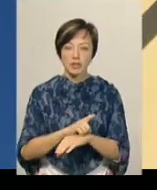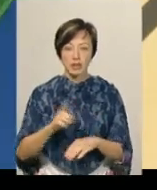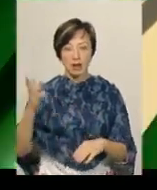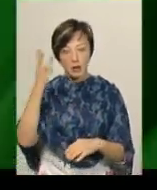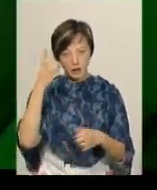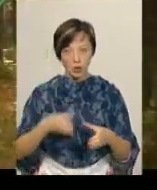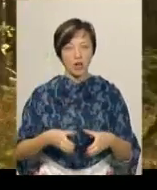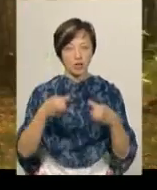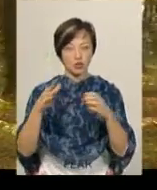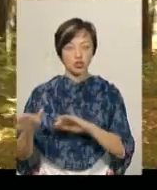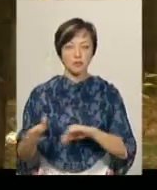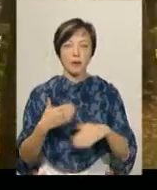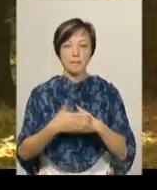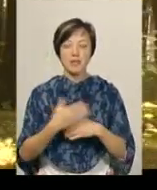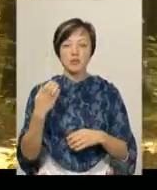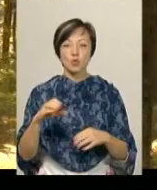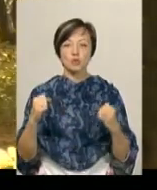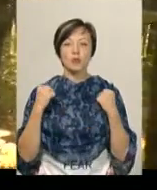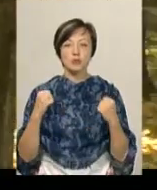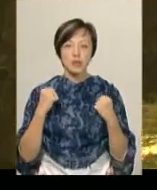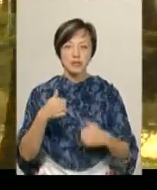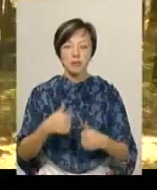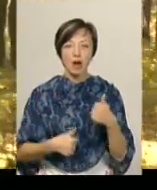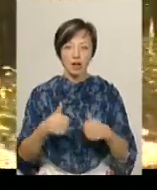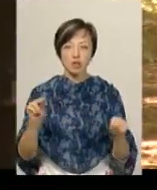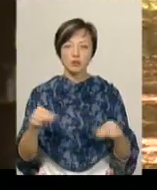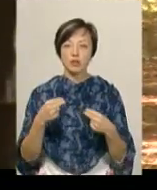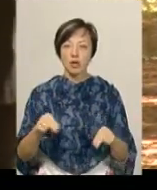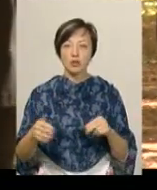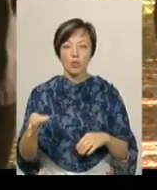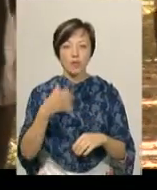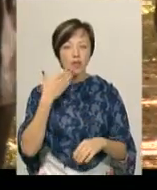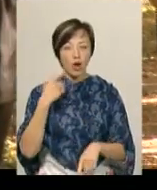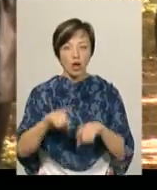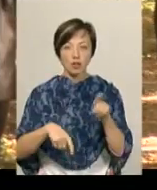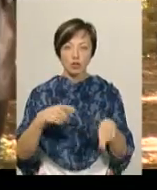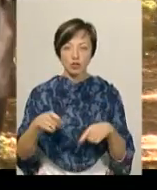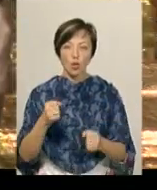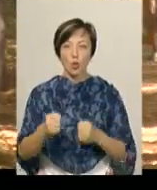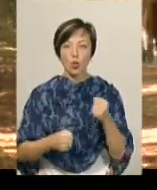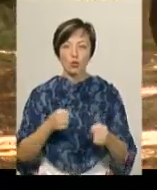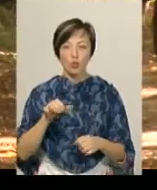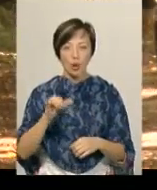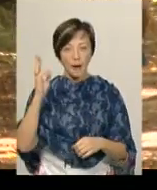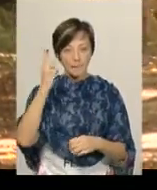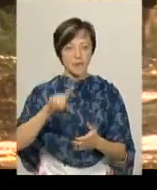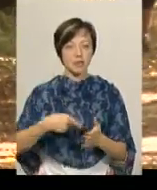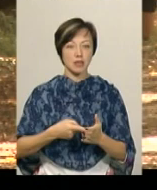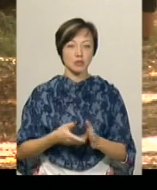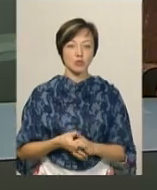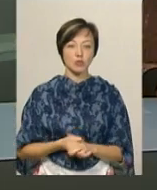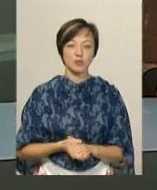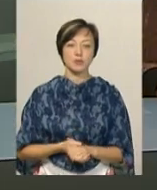каланчі. Близько сотні спортсменів змагалися на чемпіонаті області з легкоатлетичного кросу у Хмельницькому.